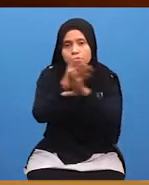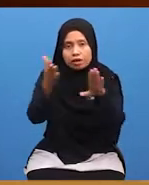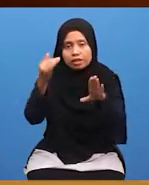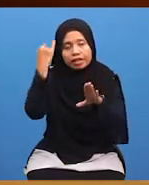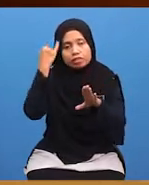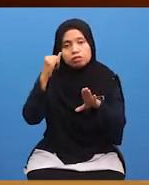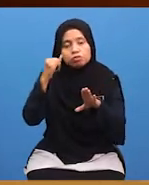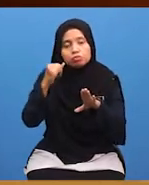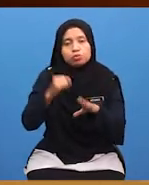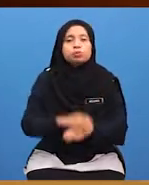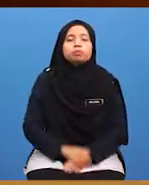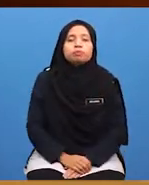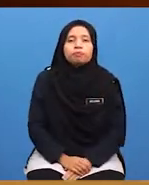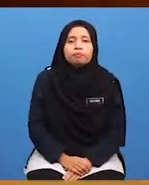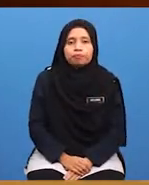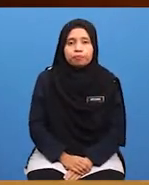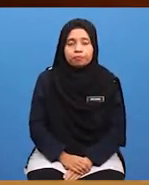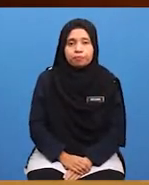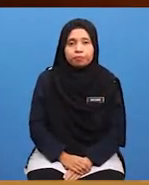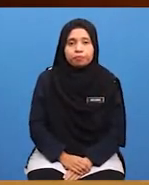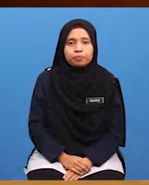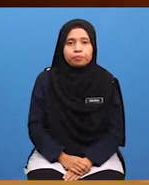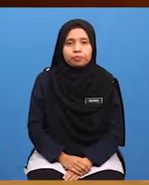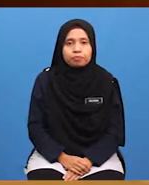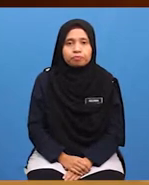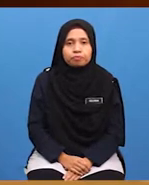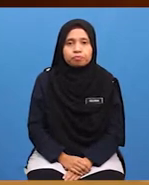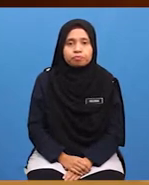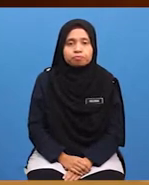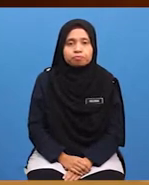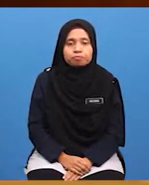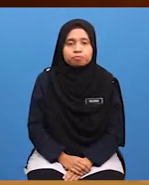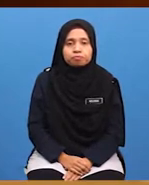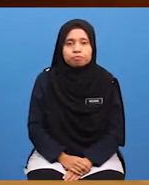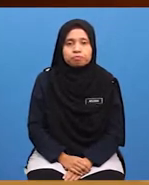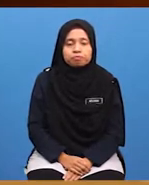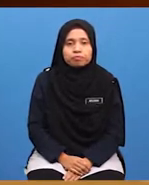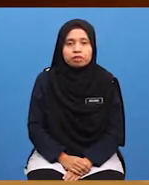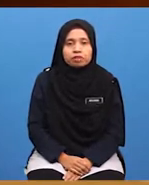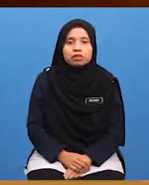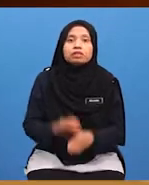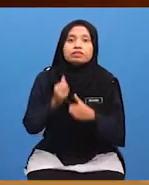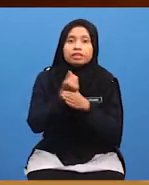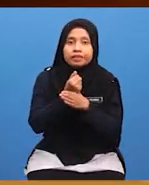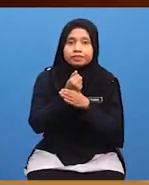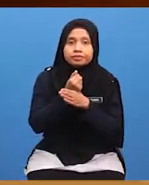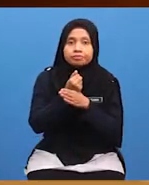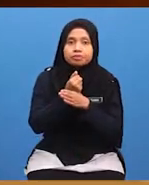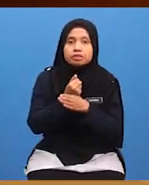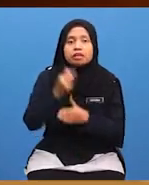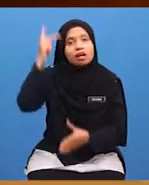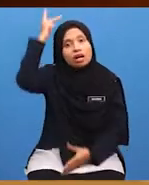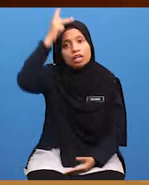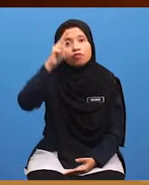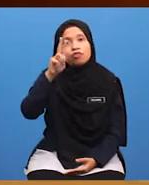banyak menyumbang untuk perkembangan ilmu pengetahuan pada zaman Bani Umayyah ialah